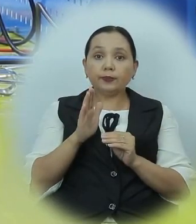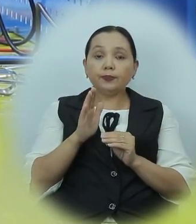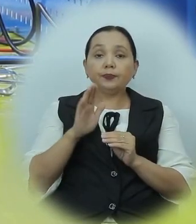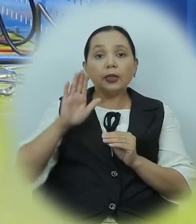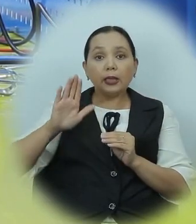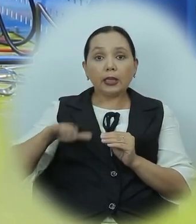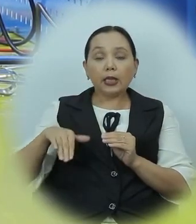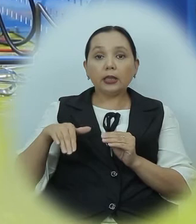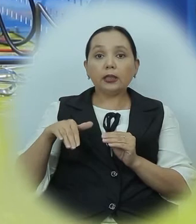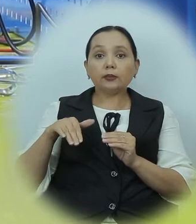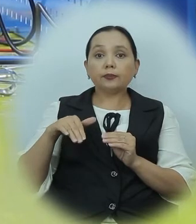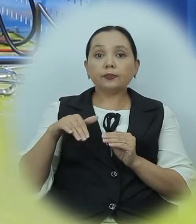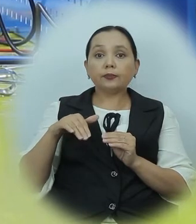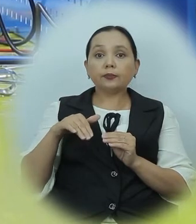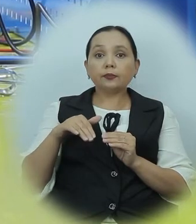keyin